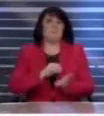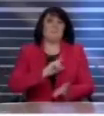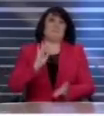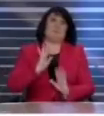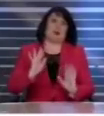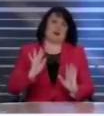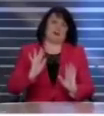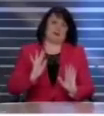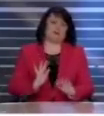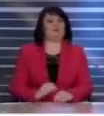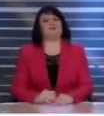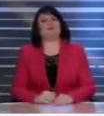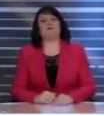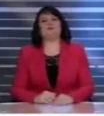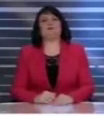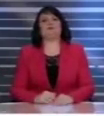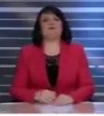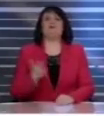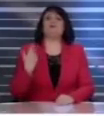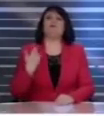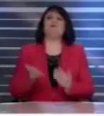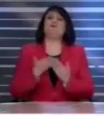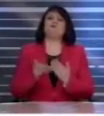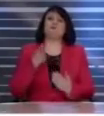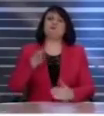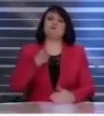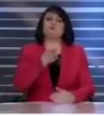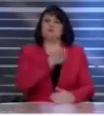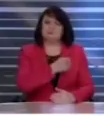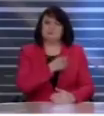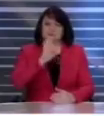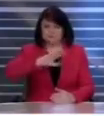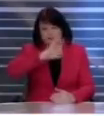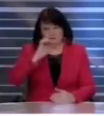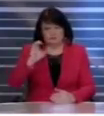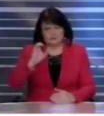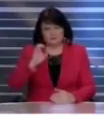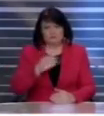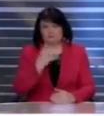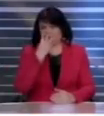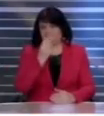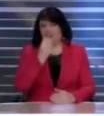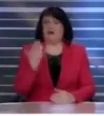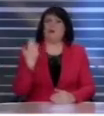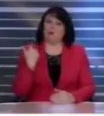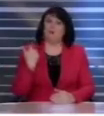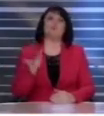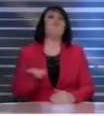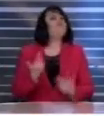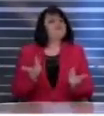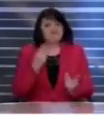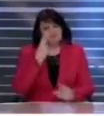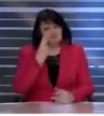Πρόσφατα πραγματοποίησε επισκέψεις σε όλους τους εταίρους των Δυτικών Βαλκανίων τον περασμένο Φεβρουάριο ήταν, και υπενθύμησε σε καθένα από